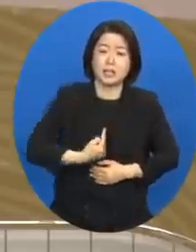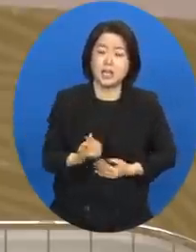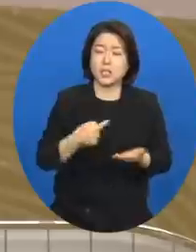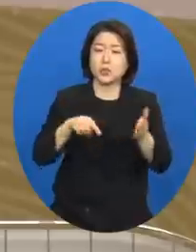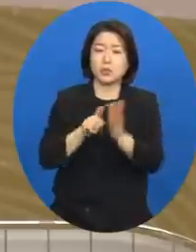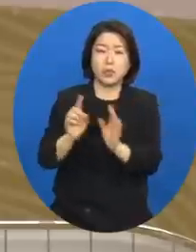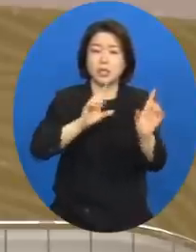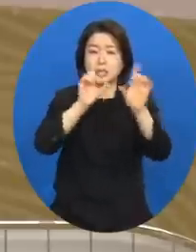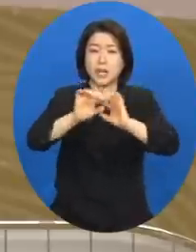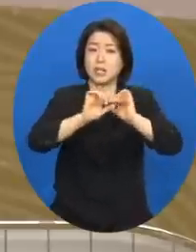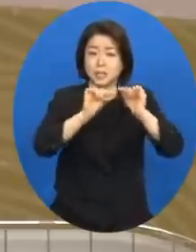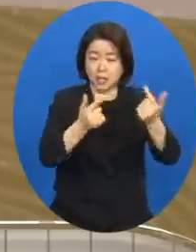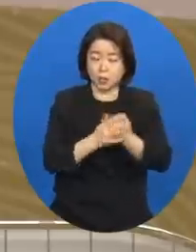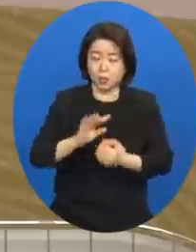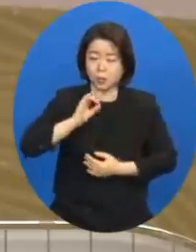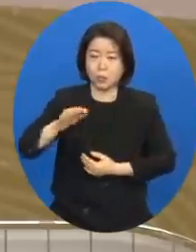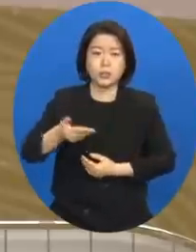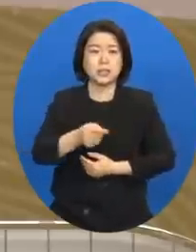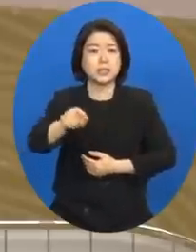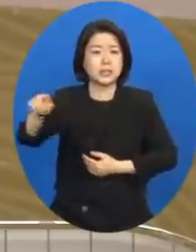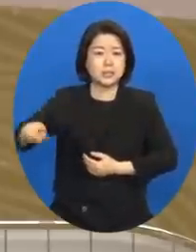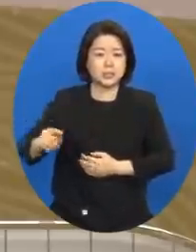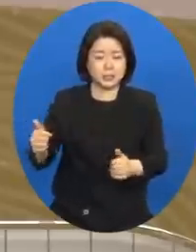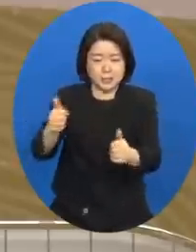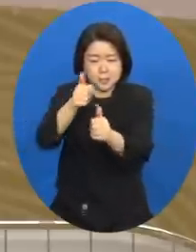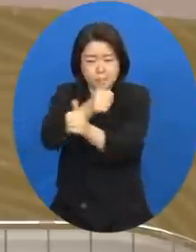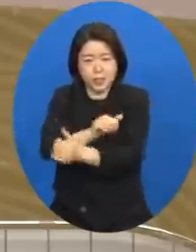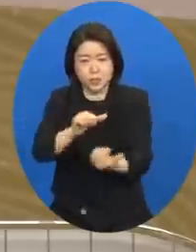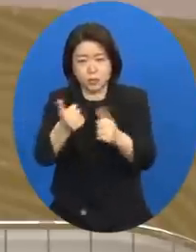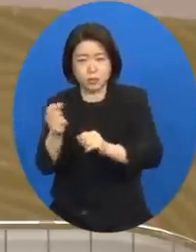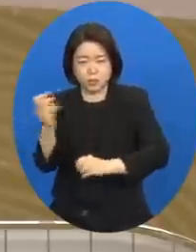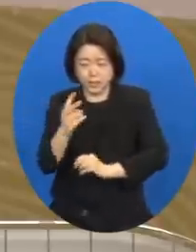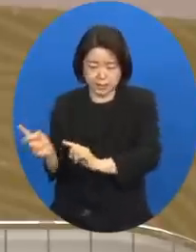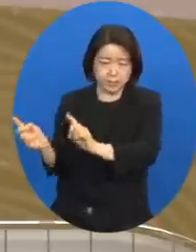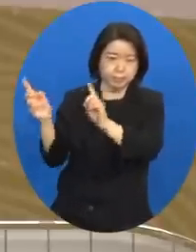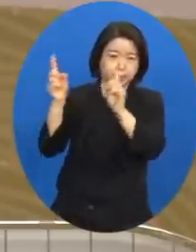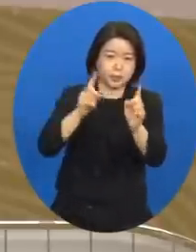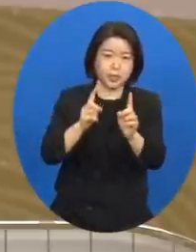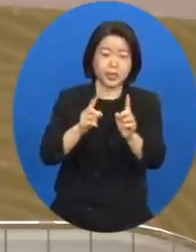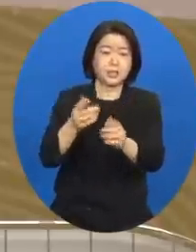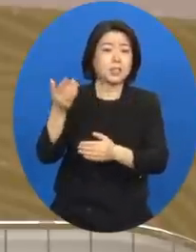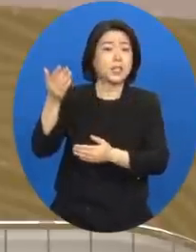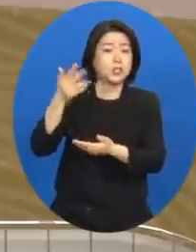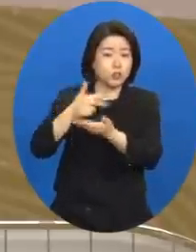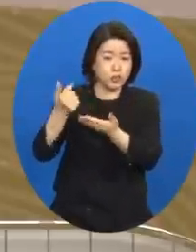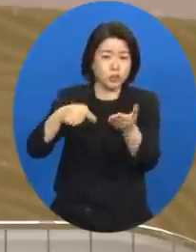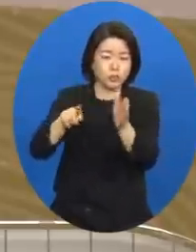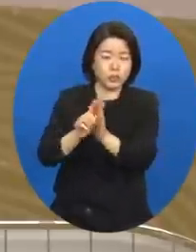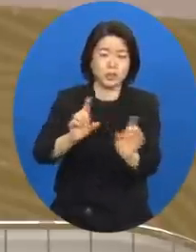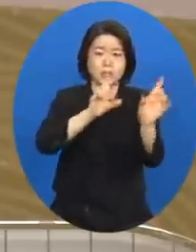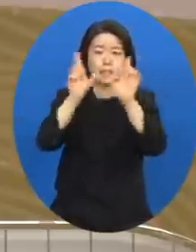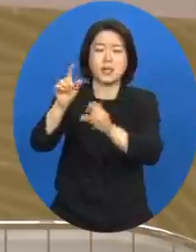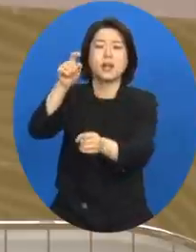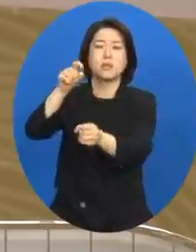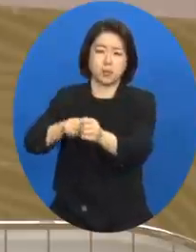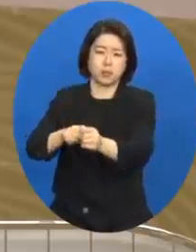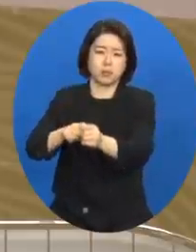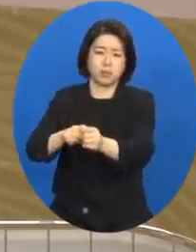위하여 살지 않고 오직 그들을 대신하여 죽었다가 다시 살아나신 이를 위하여 살게 하려